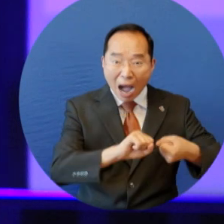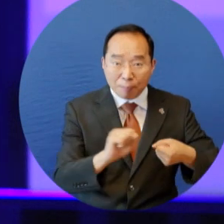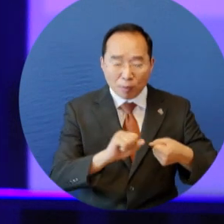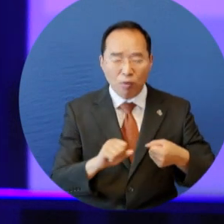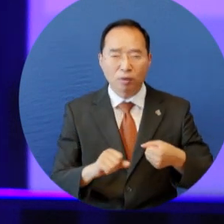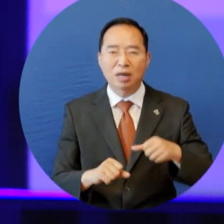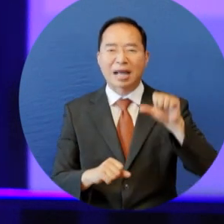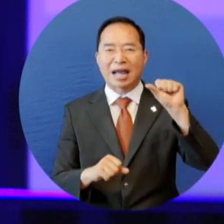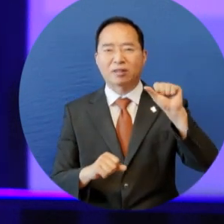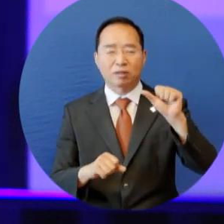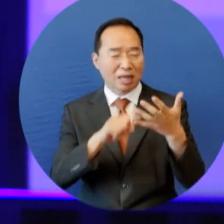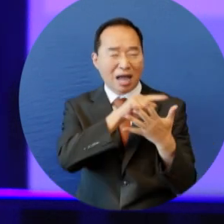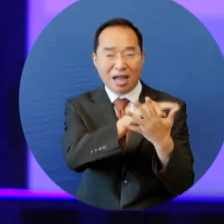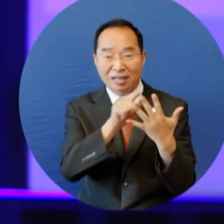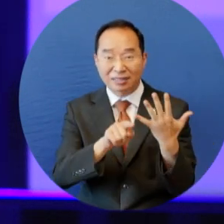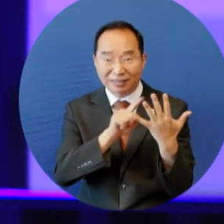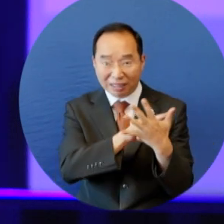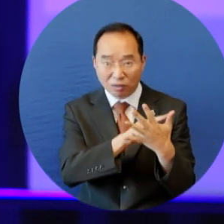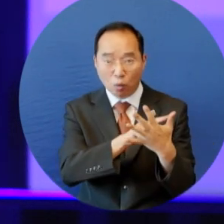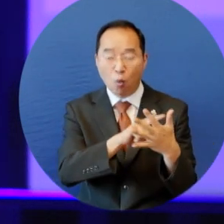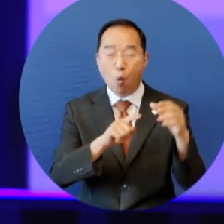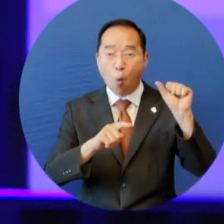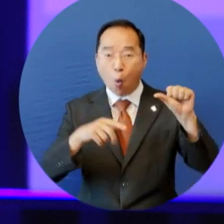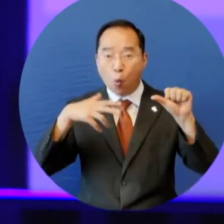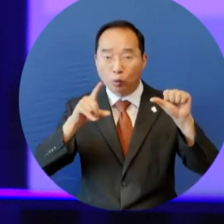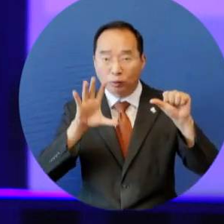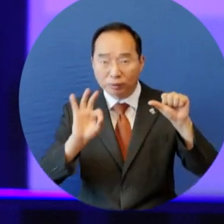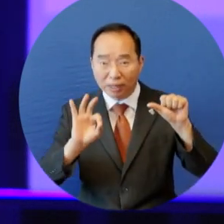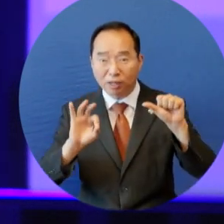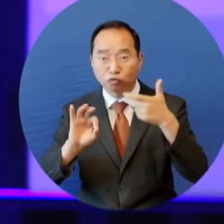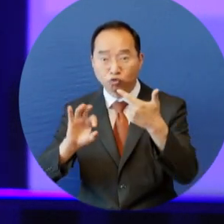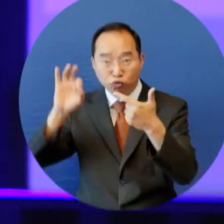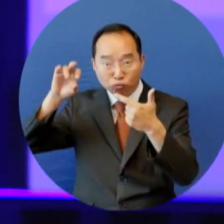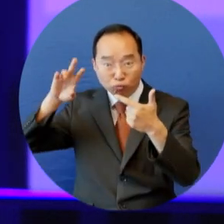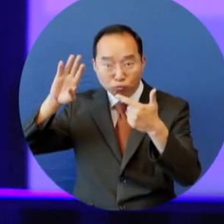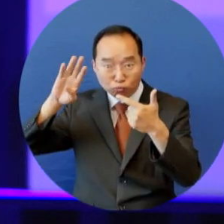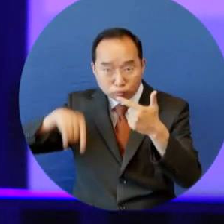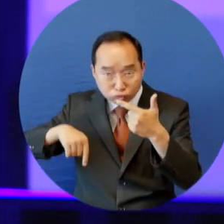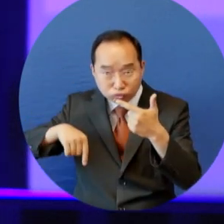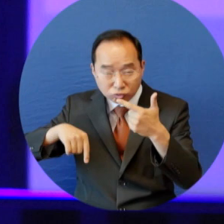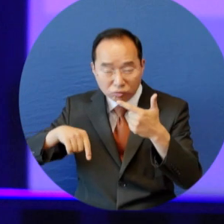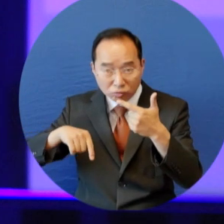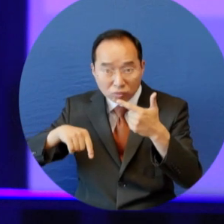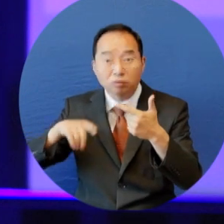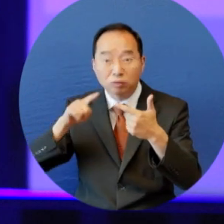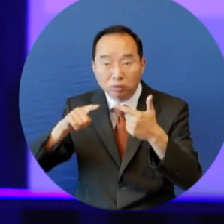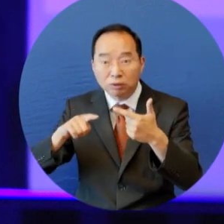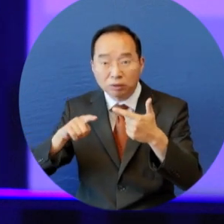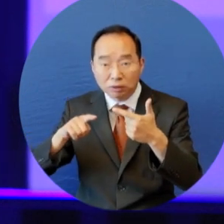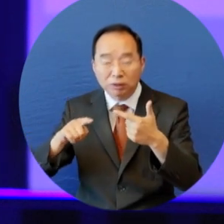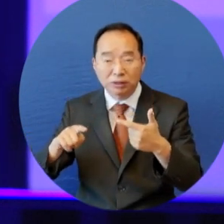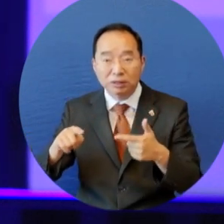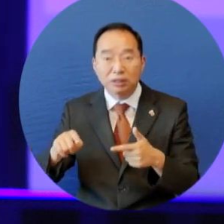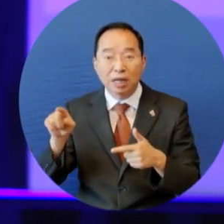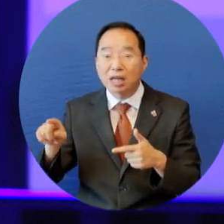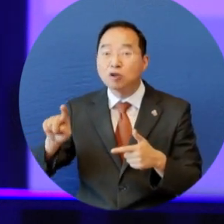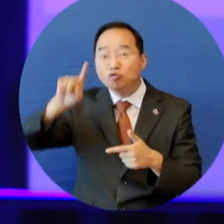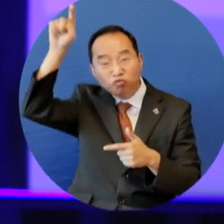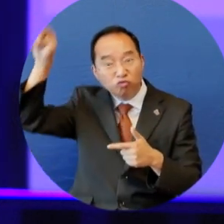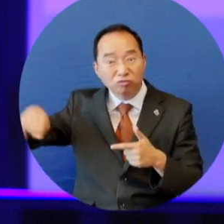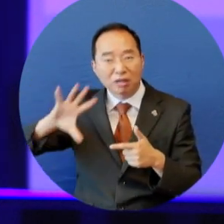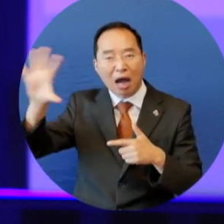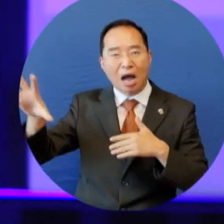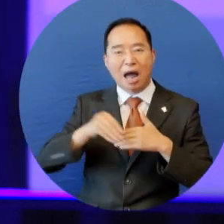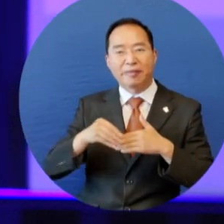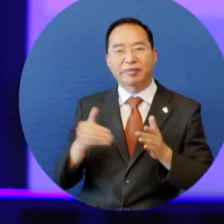가지 기운이 우리 몸의 오장육부에 갈맞아 있다라고 이해를 하고 있습니다. 이 몸에 대해서 얘기를